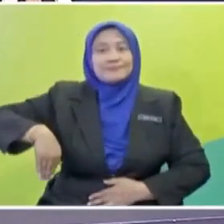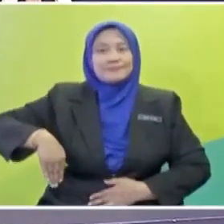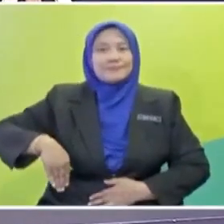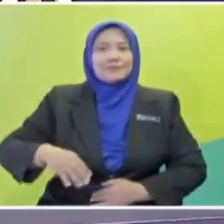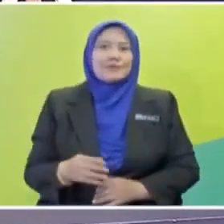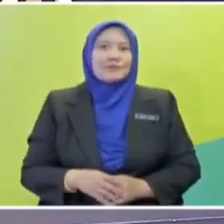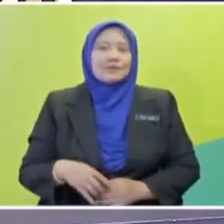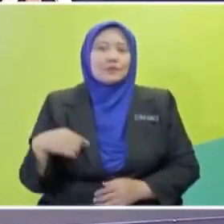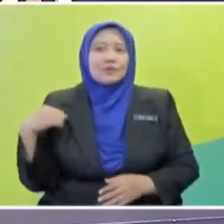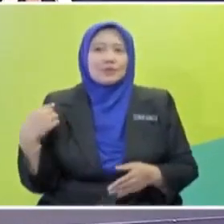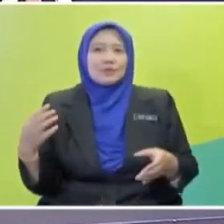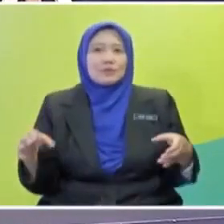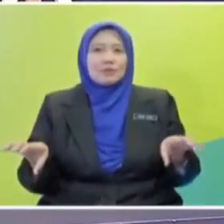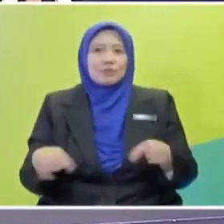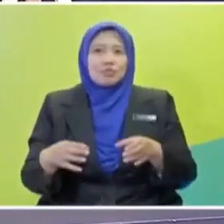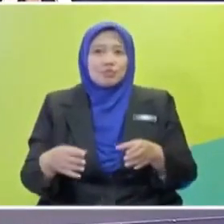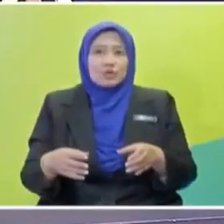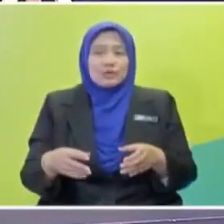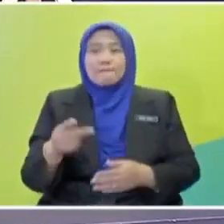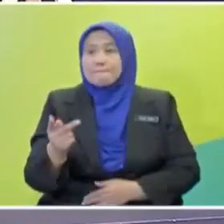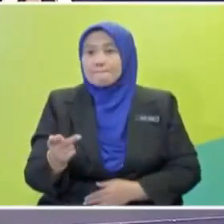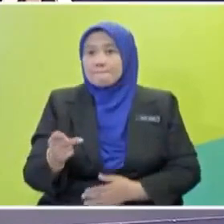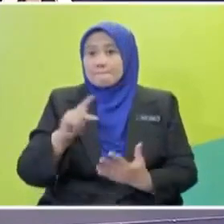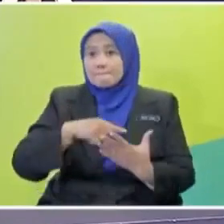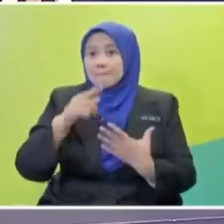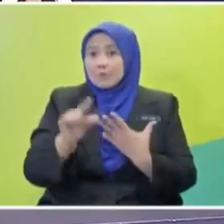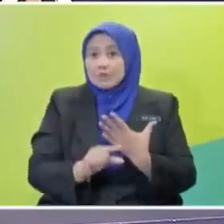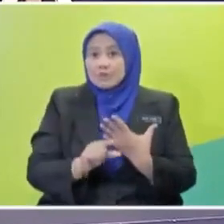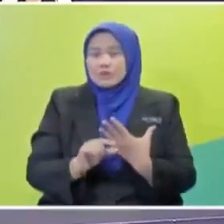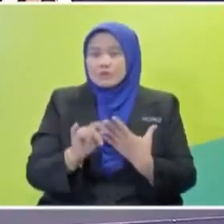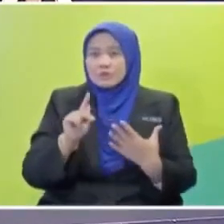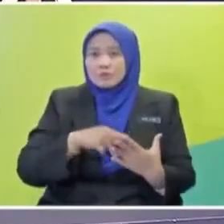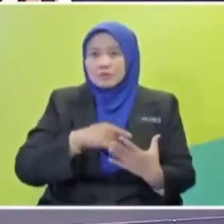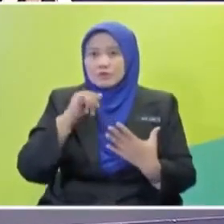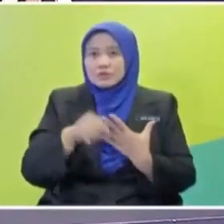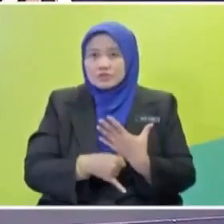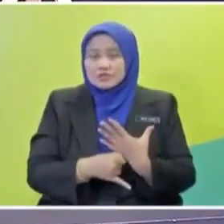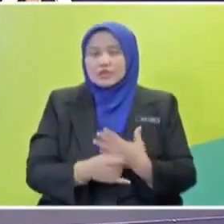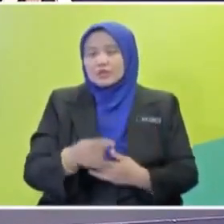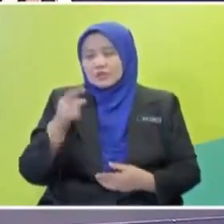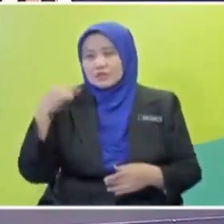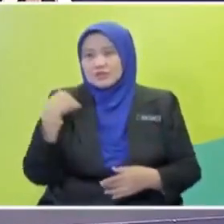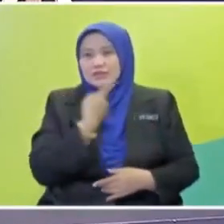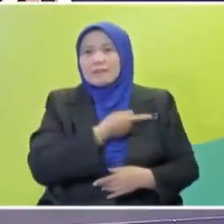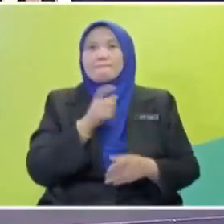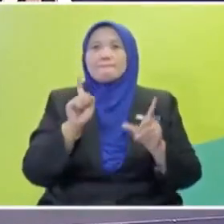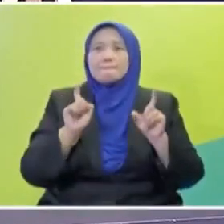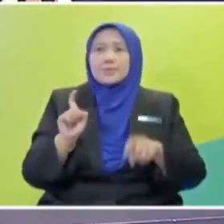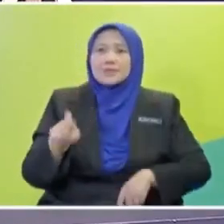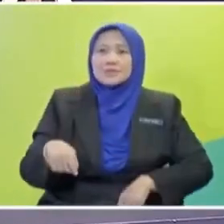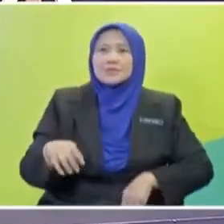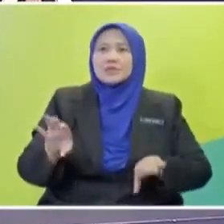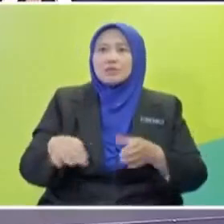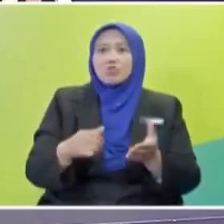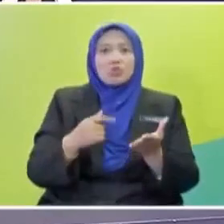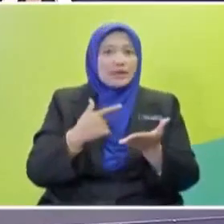buat lakaran. Kenapa? Lakaran tu ialah kita punya sumber idea. Bagaimana kita hasilkan idea, lahirkan idea kita dalam bentuk lakaran.